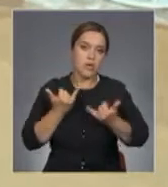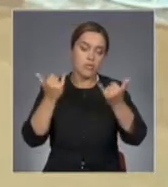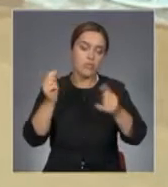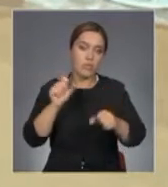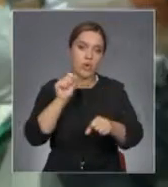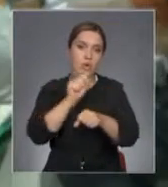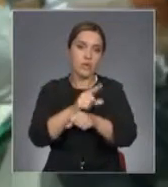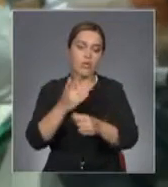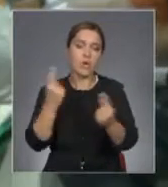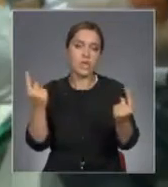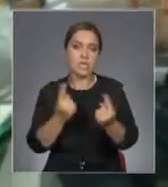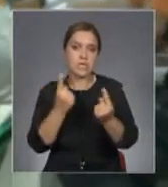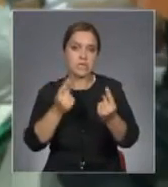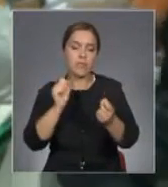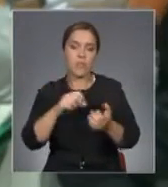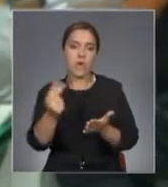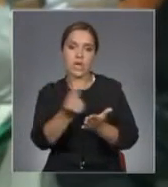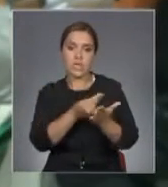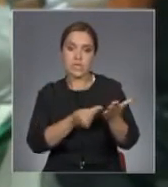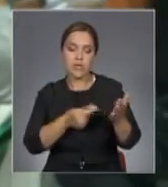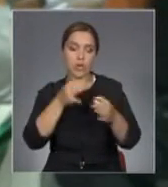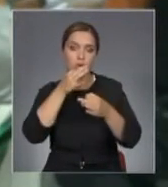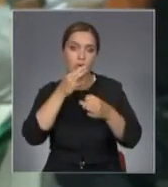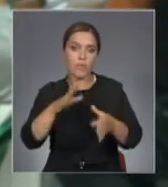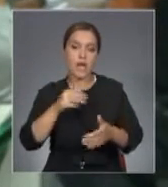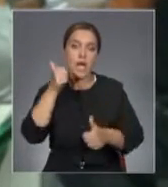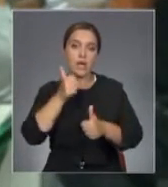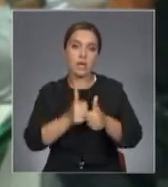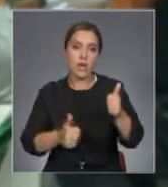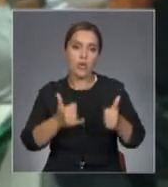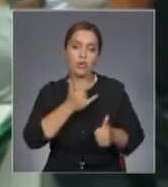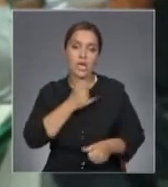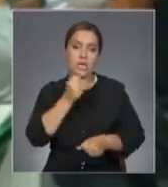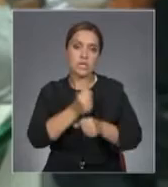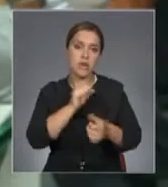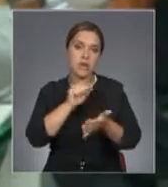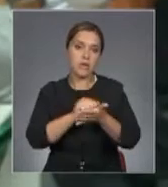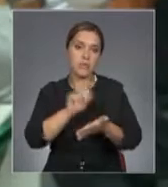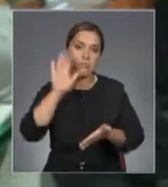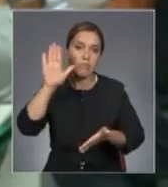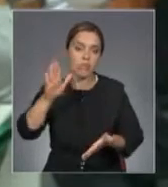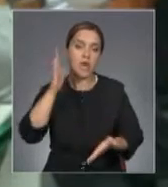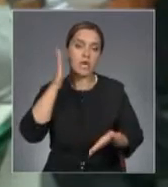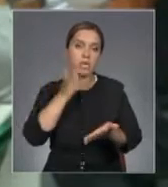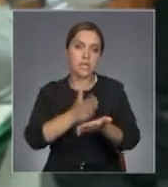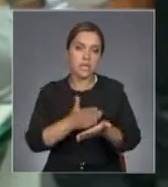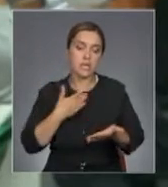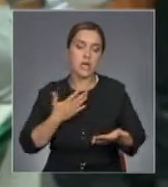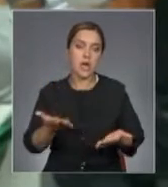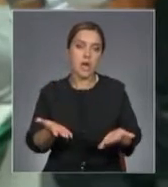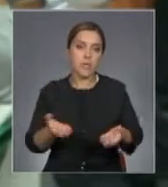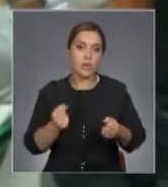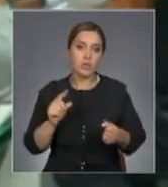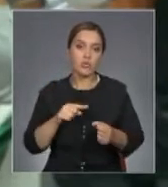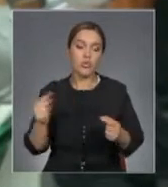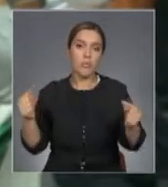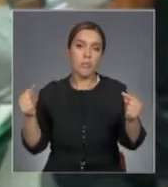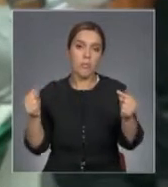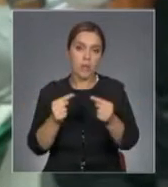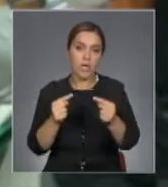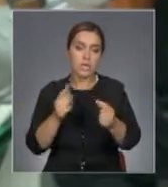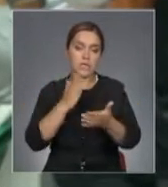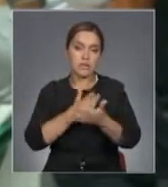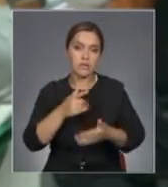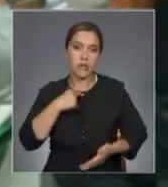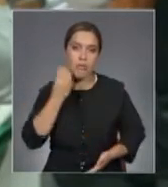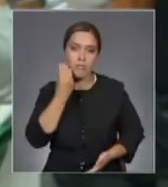традиций национальных. Каждое наше изделие проходит сертификацию в пробирной палате, что подтверждает соответствие